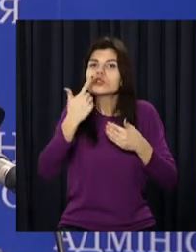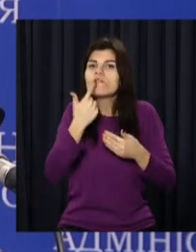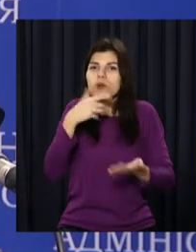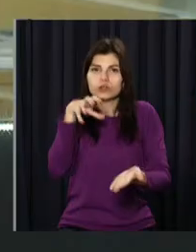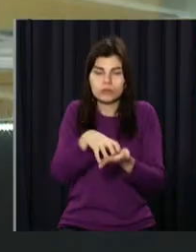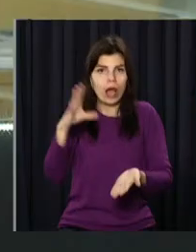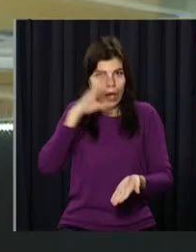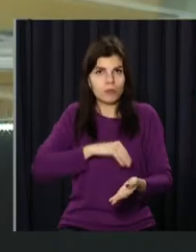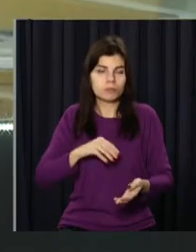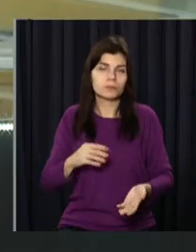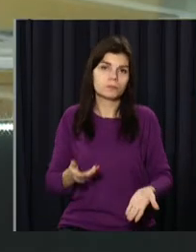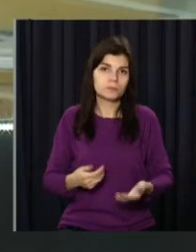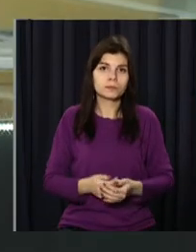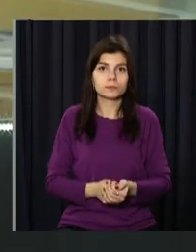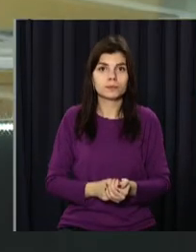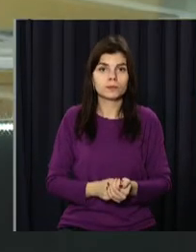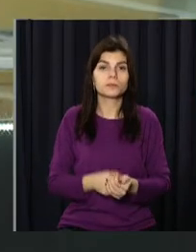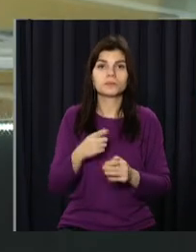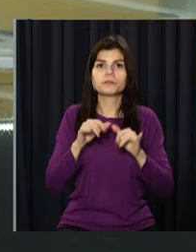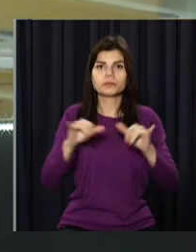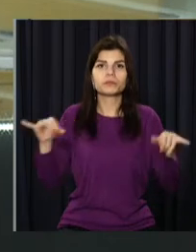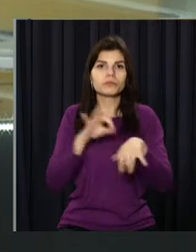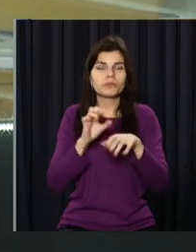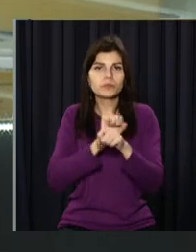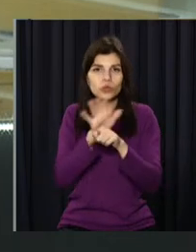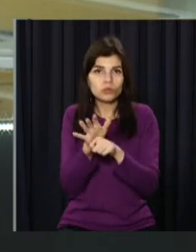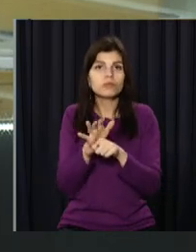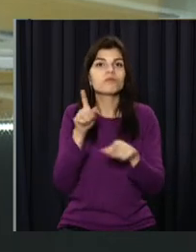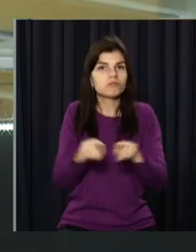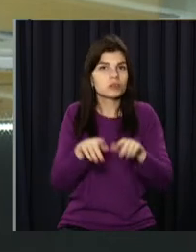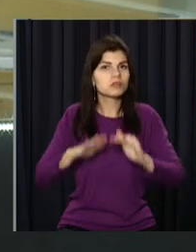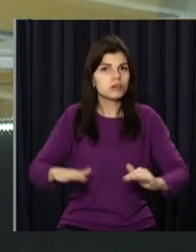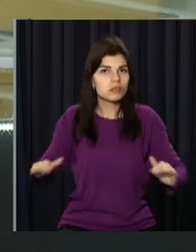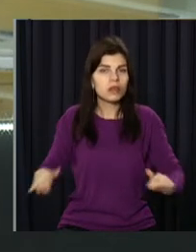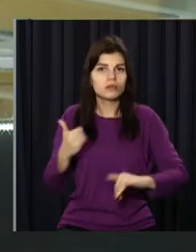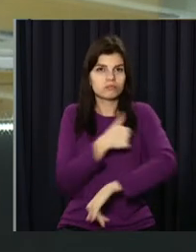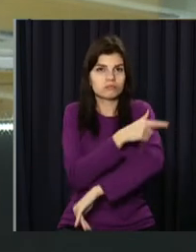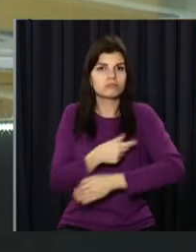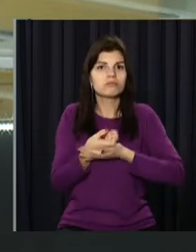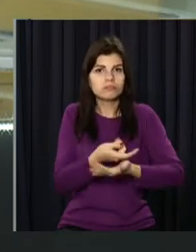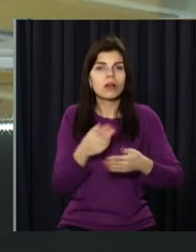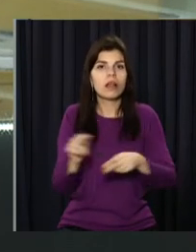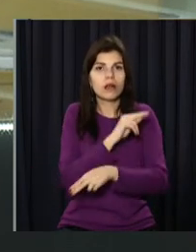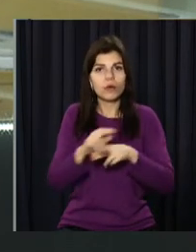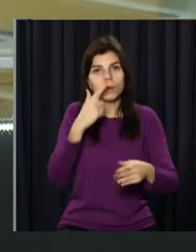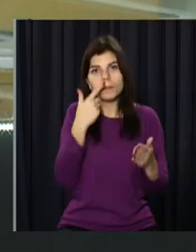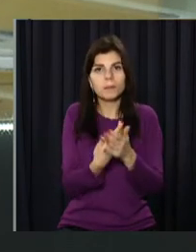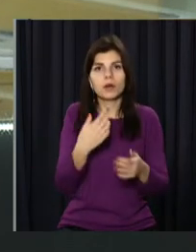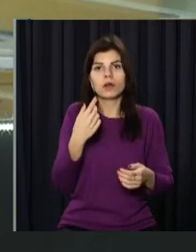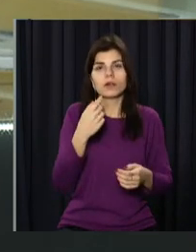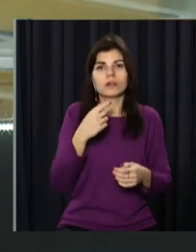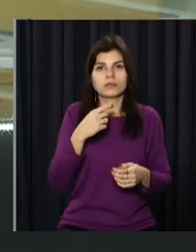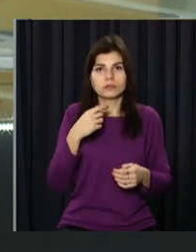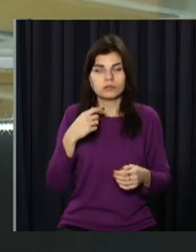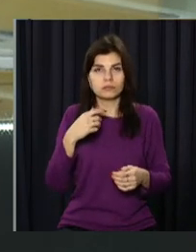ризику. Зростає число захворілих на ковід дітей. Зараз у стаціонарах регіону лікуються практично 150. Зокрема,